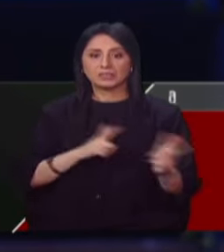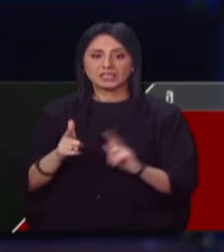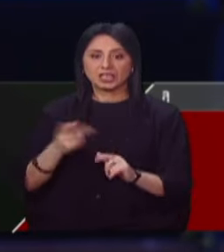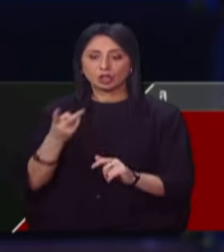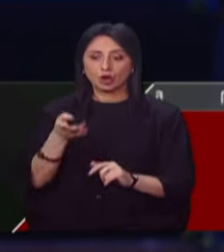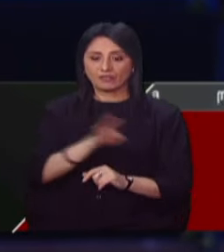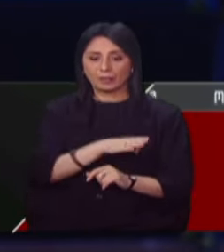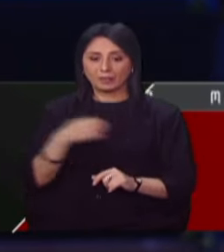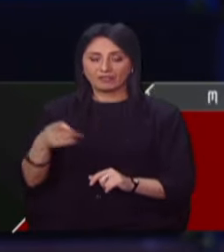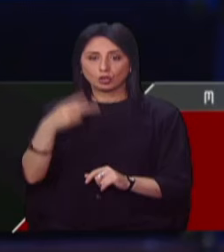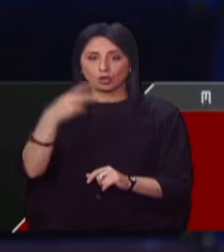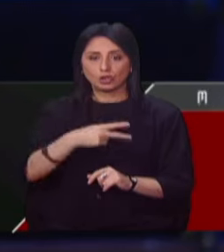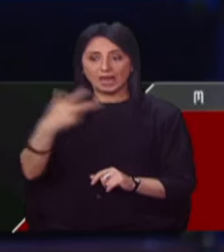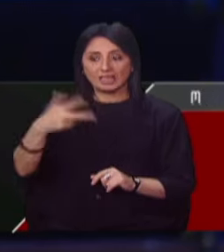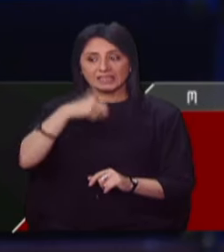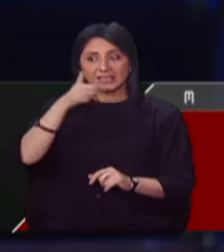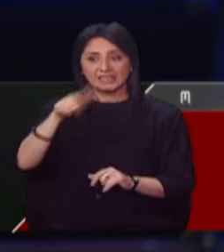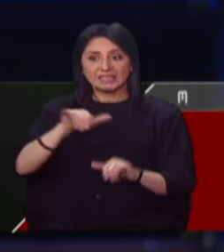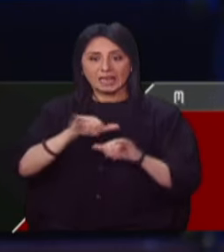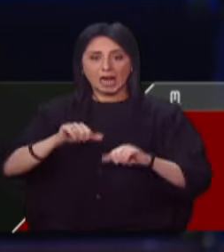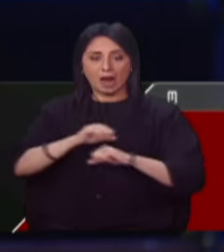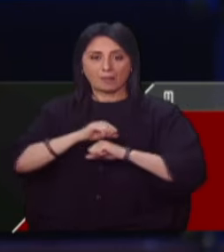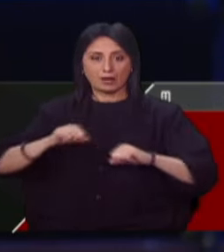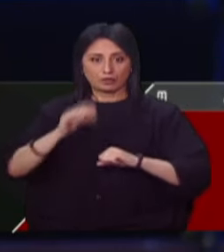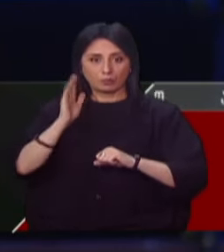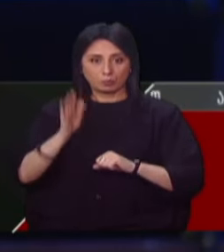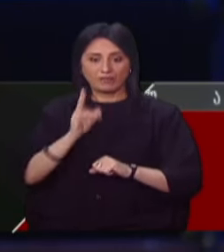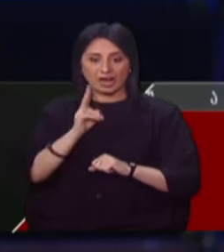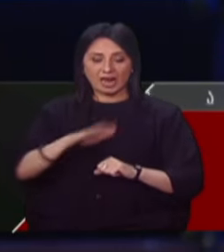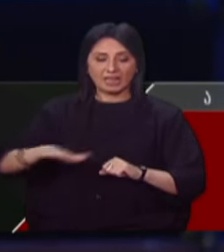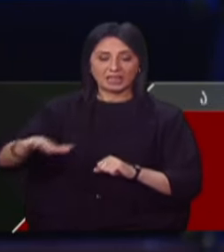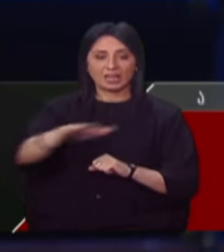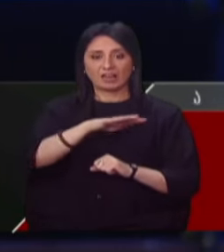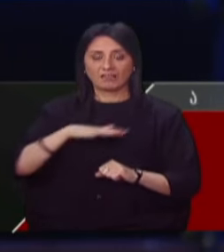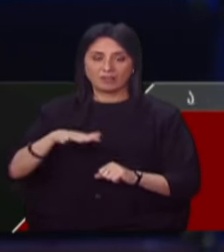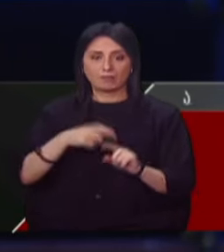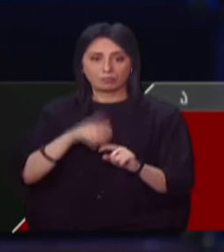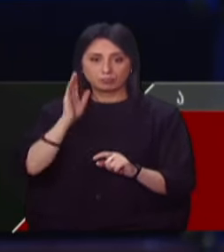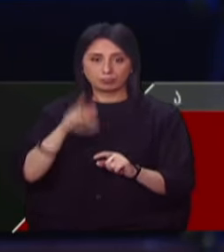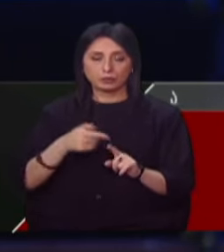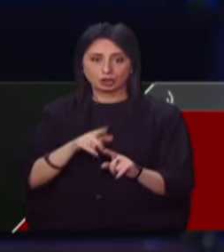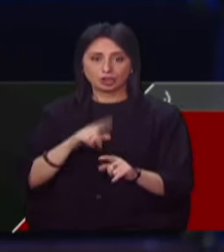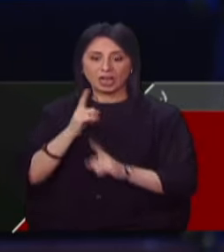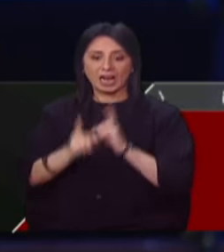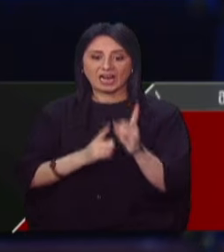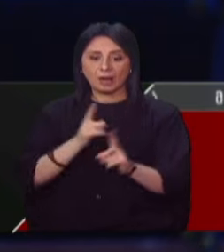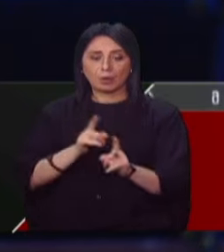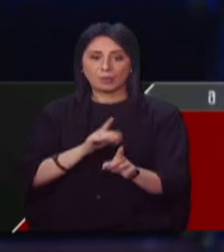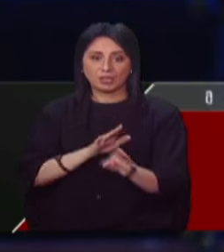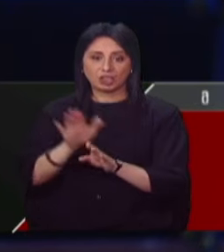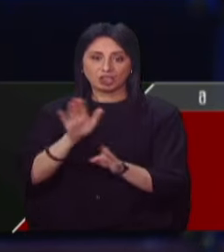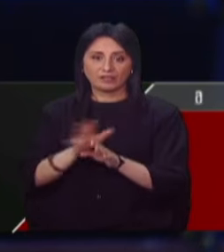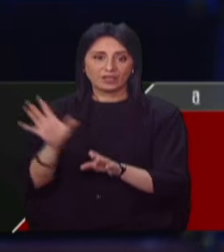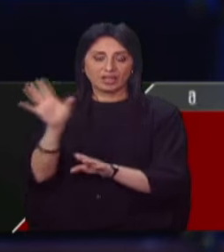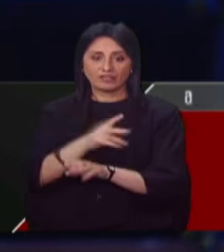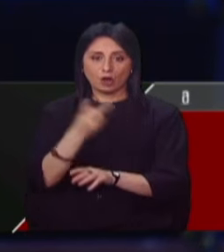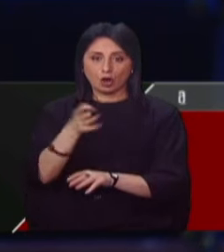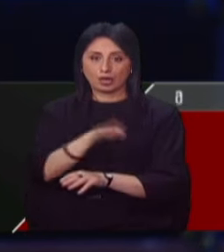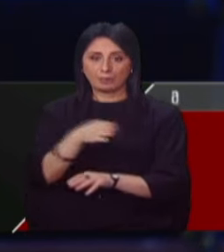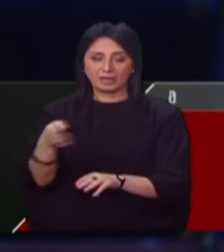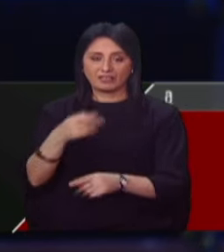ორივე მხრიდან 2030 წლის გაფართოებისთვის. კანდიდატი ქვეყნებისთვის ეს ნიშნავს საჭირო რეფორმების შესრულებას და ყველა ორ